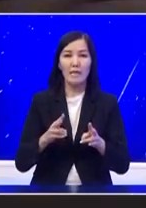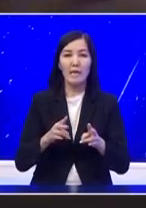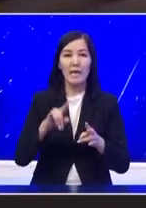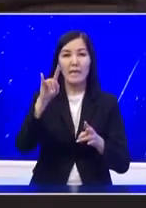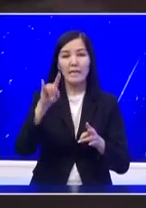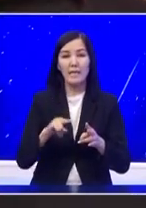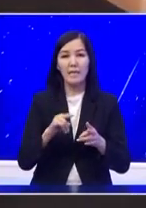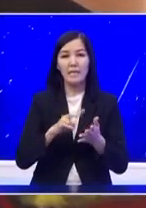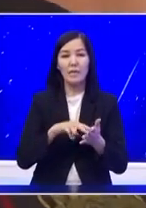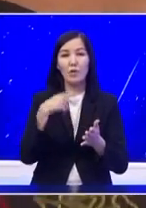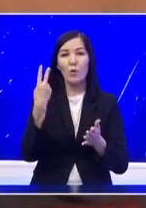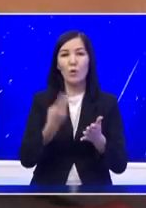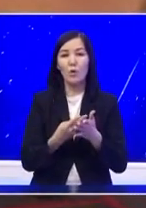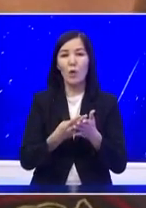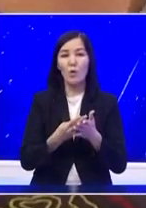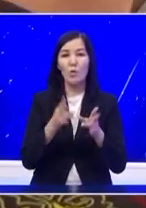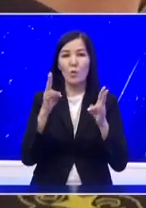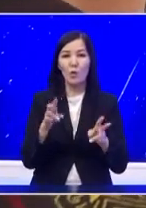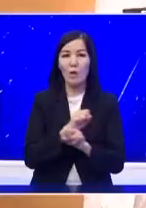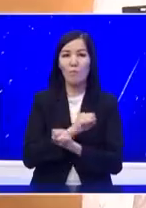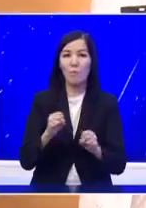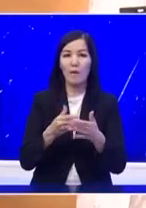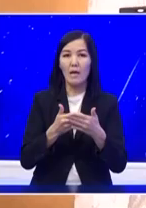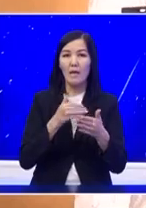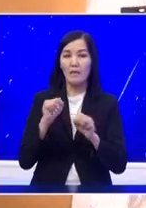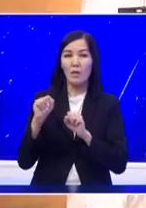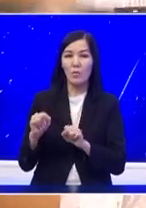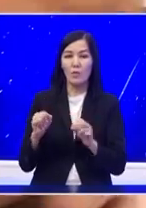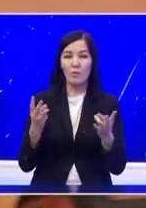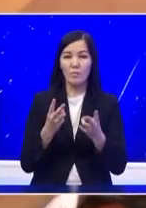құлау оқиғаларын болдырмау үшін сақтық ережелерін еске салады.